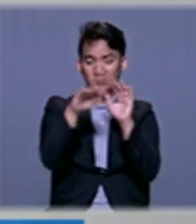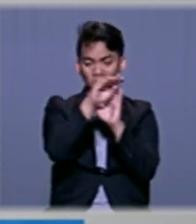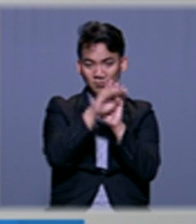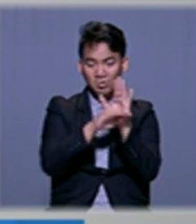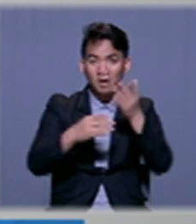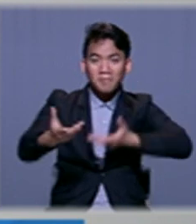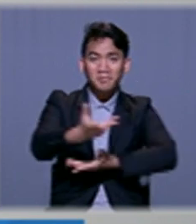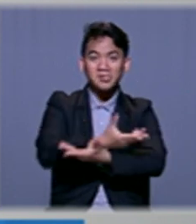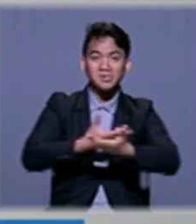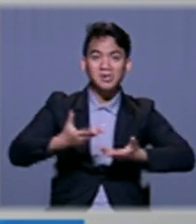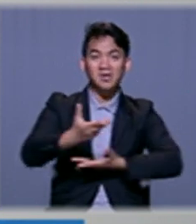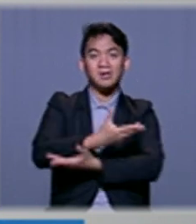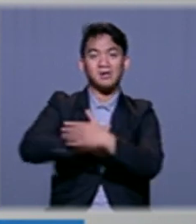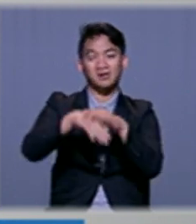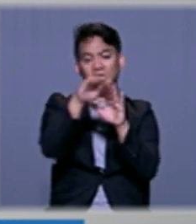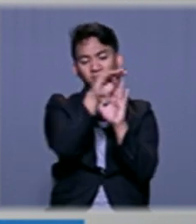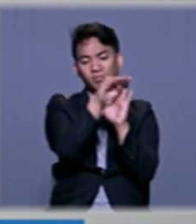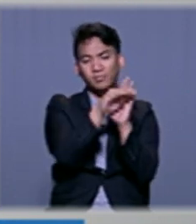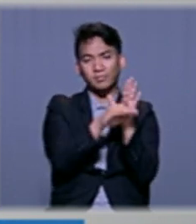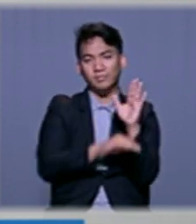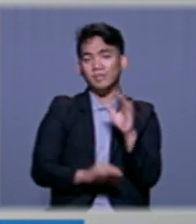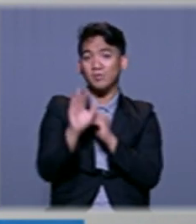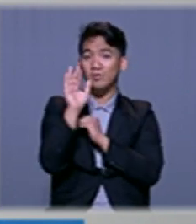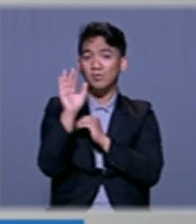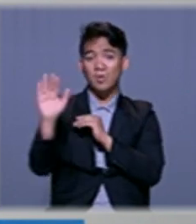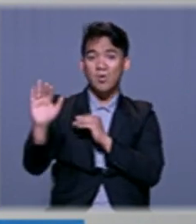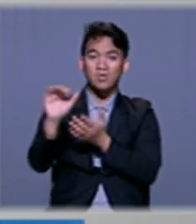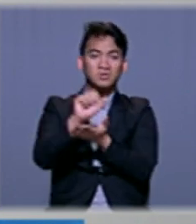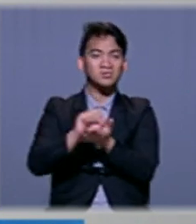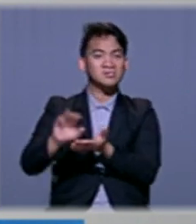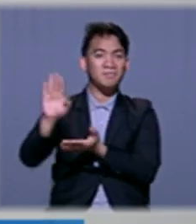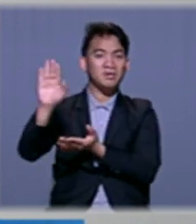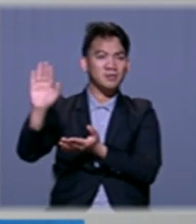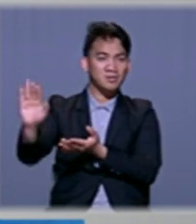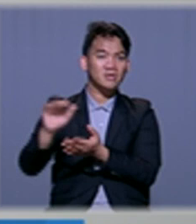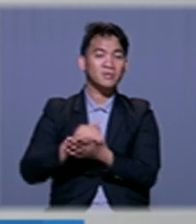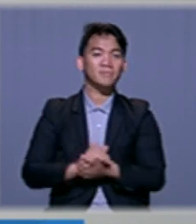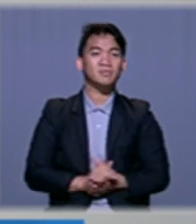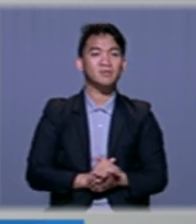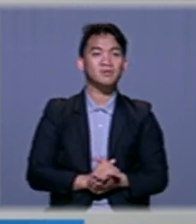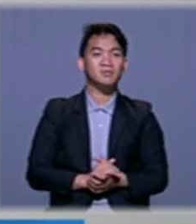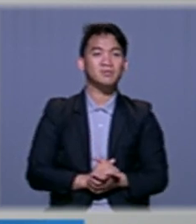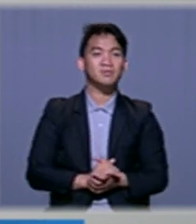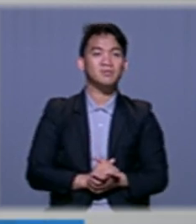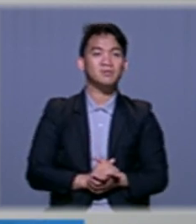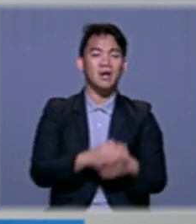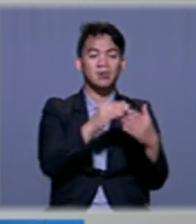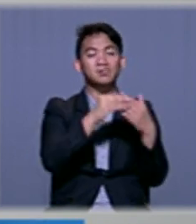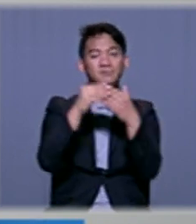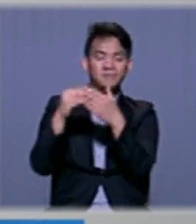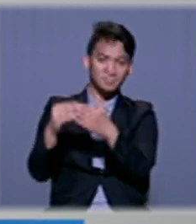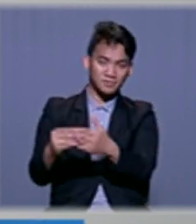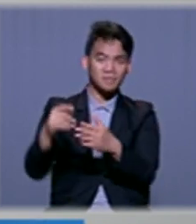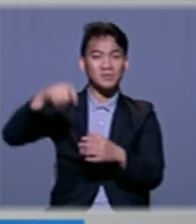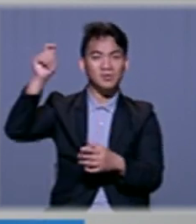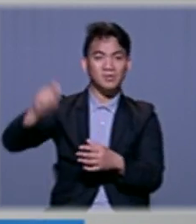ณานะครับก็เป็นขั้นตอนของการพิจารณาระหว่างสภาที่จะต้องพิจารณาว่าจะส่งตัวไปเข้าสู่กระบวนการพิจารณาของฝ่าย